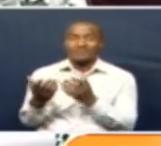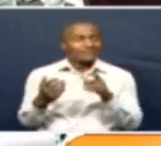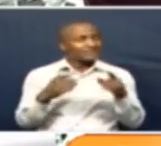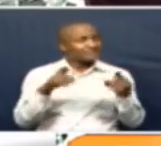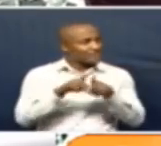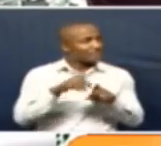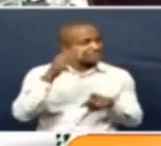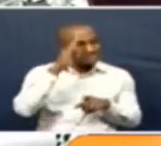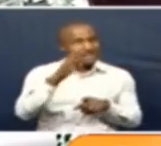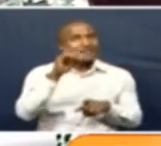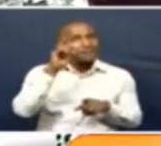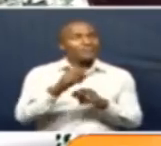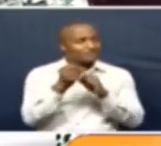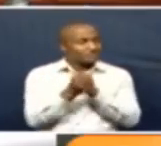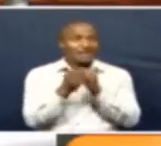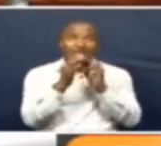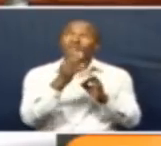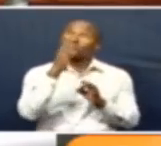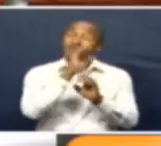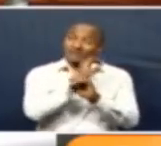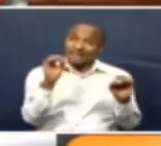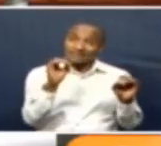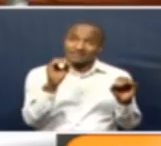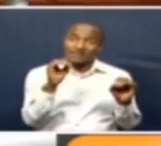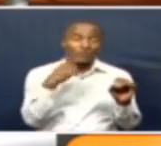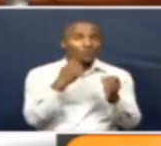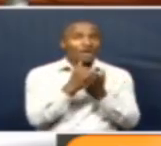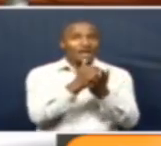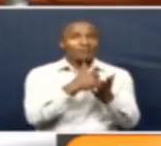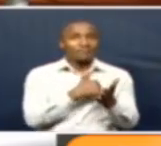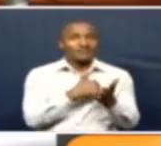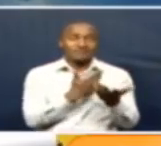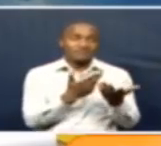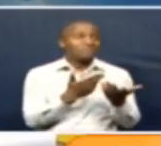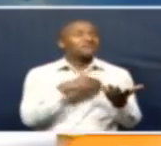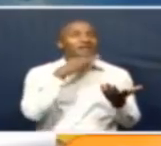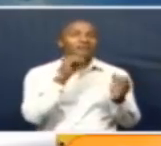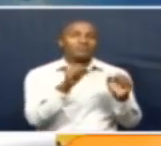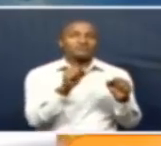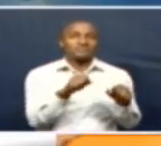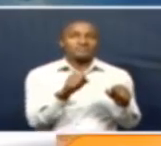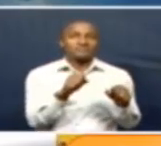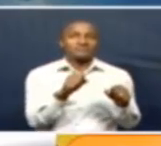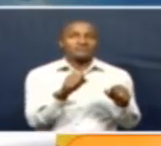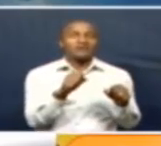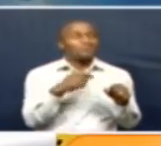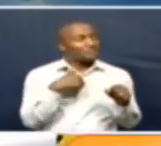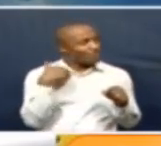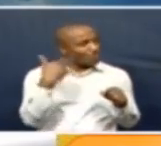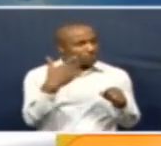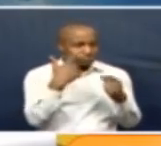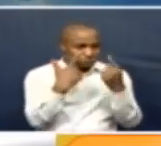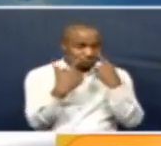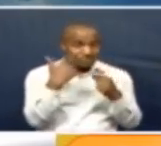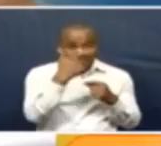Sunday baka niseme kama si Mungu ni aliniponya na risasi singelikuwa. So mimi ucry, mimi nalia sana kwa